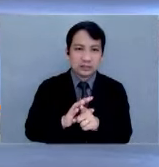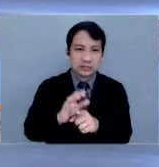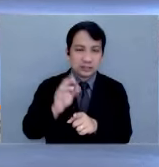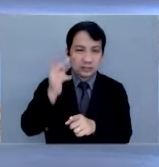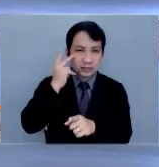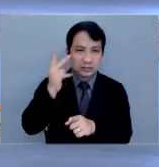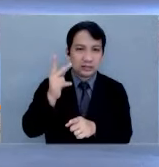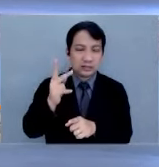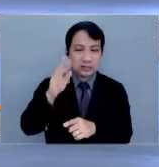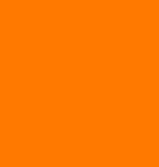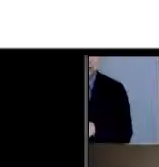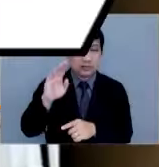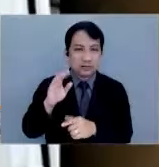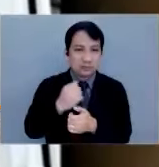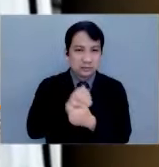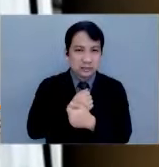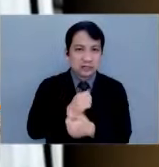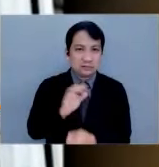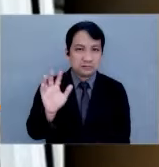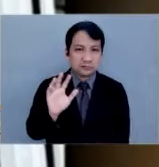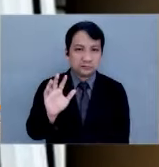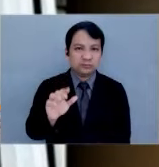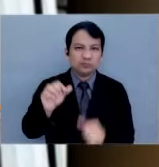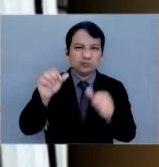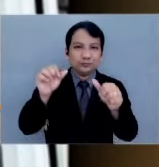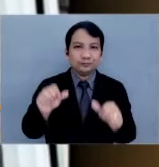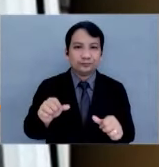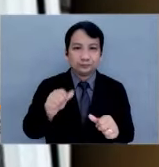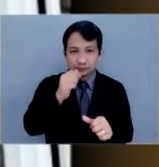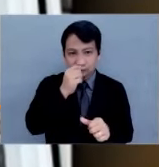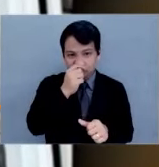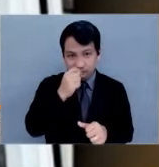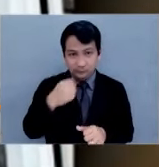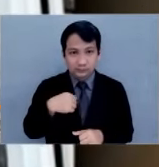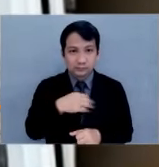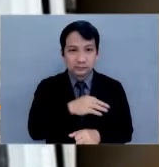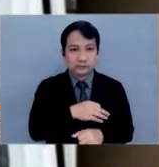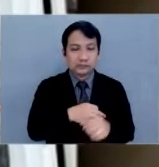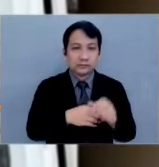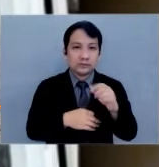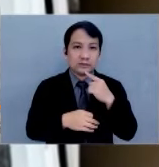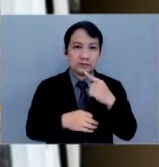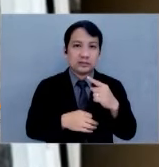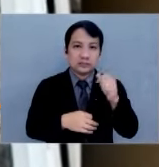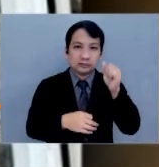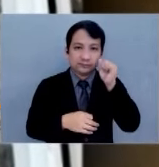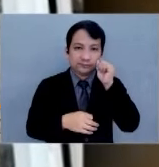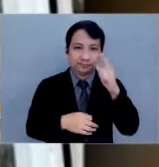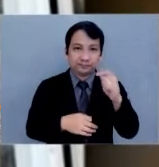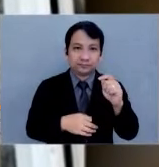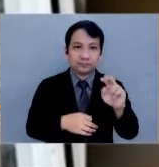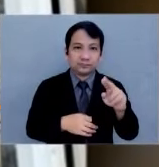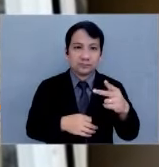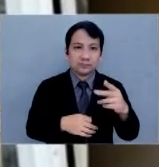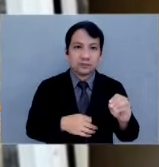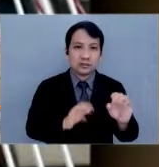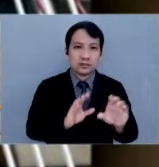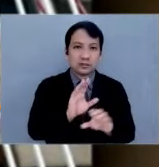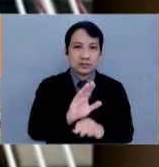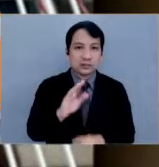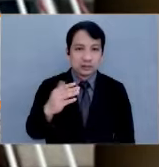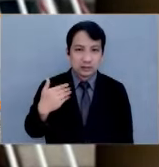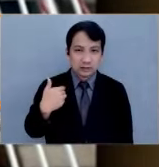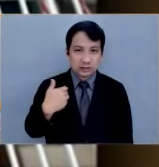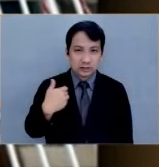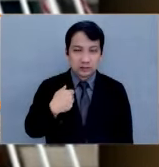Love Goodbye. Sa post po ng isang staff ng Star Cinema na si Annalyn Tuco na ngayon nasa Canada, spotted